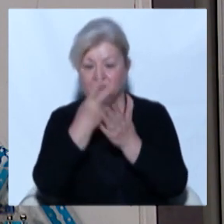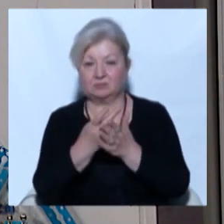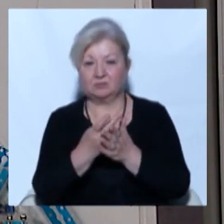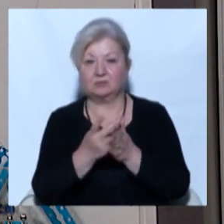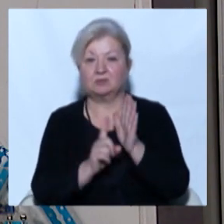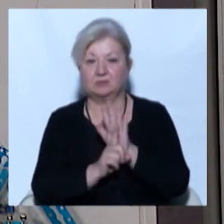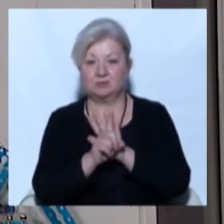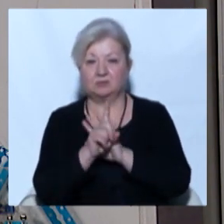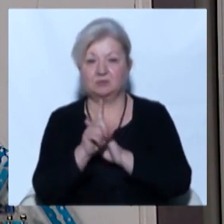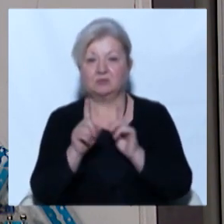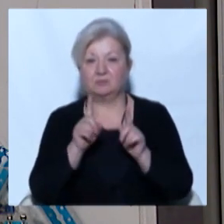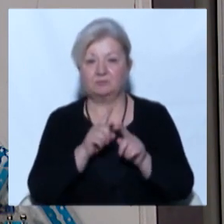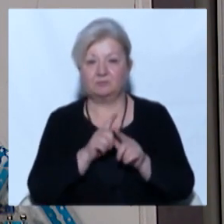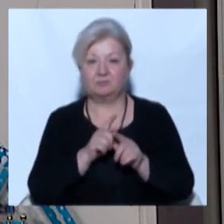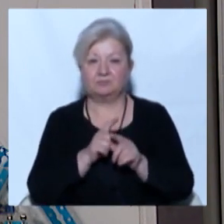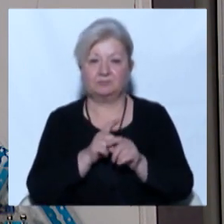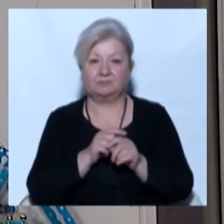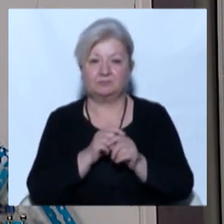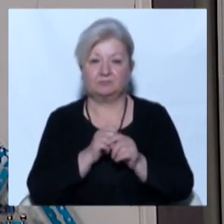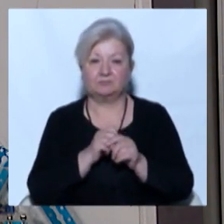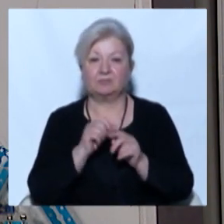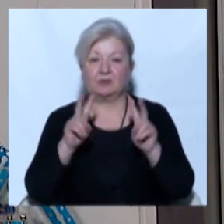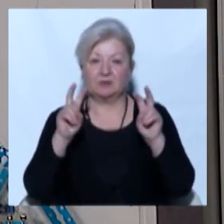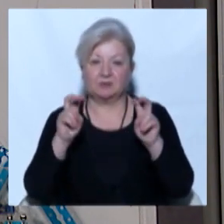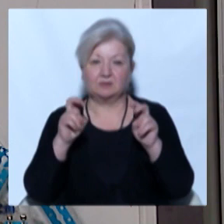პირველად მოდით დავიწყოთ ასეთი